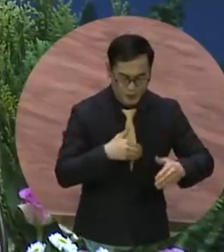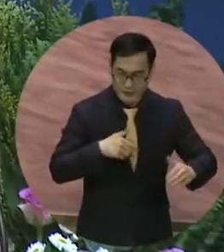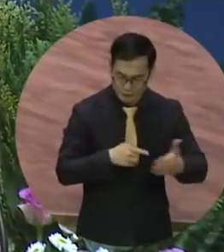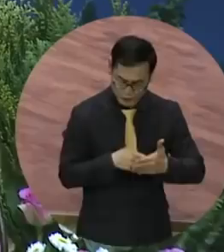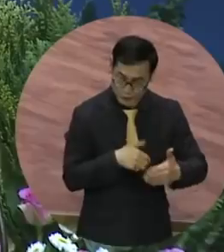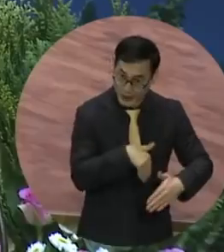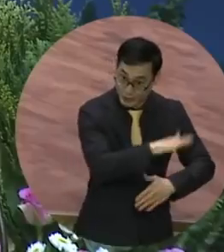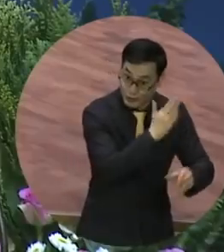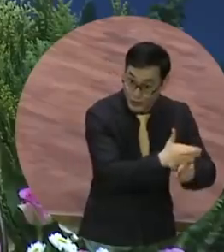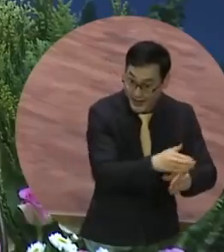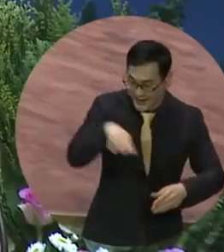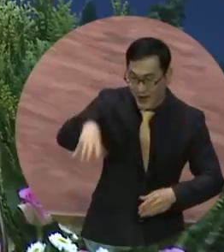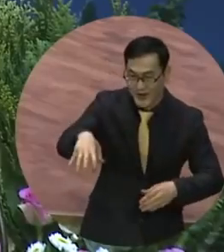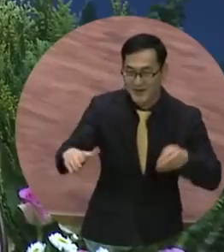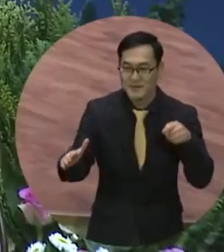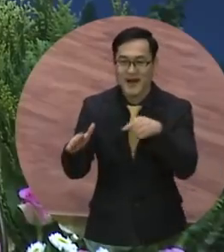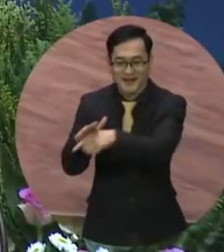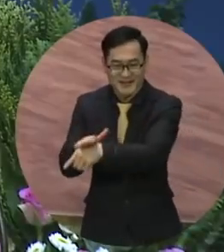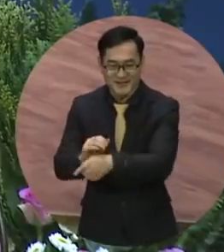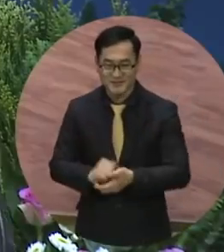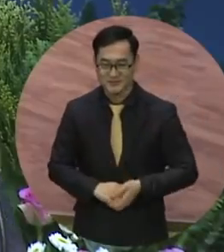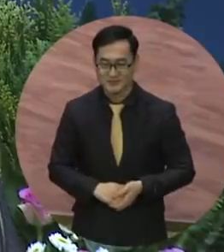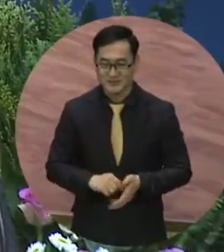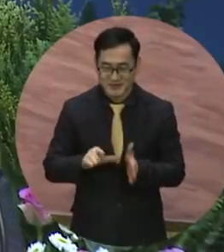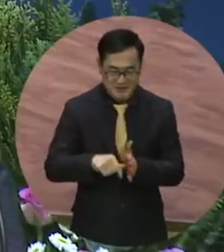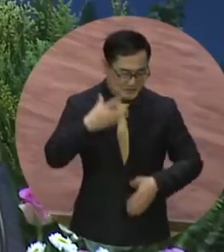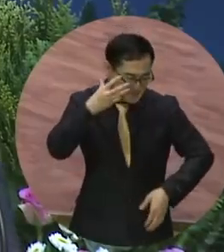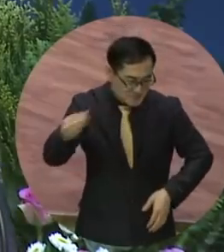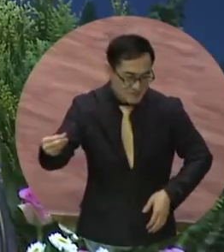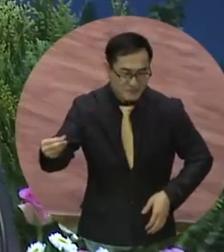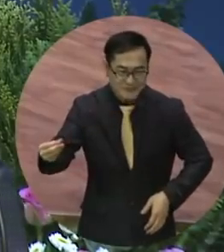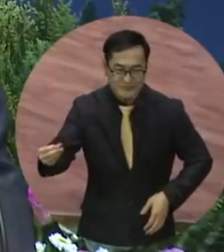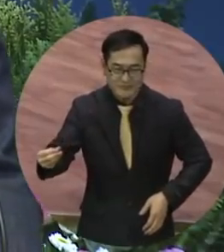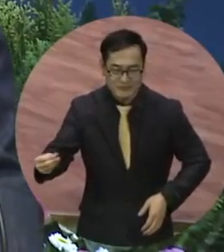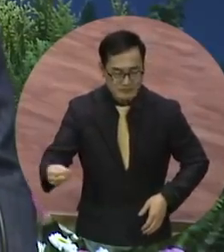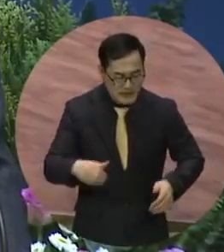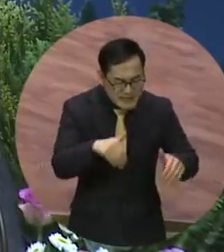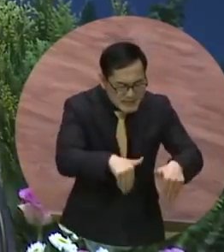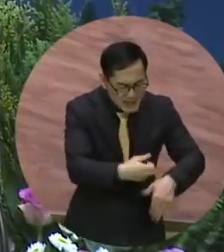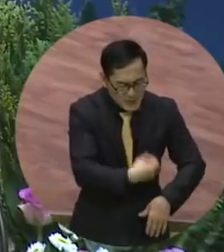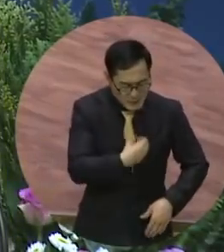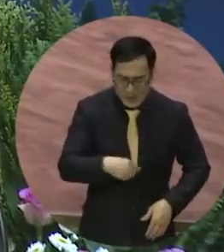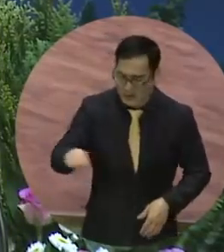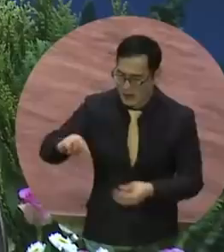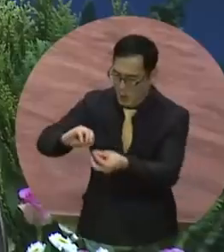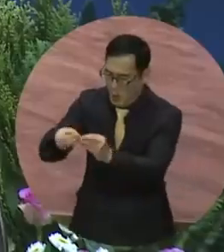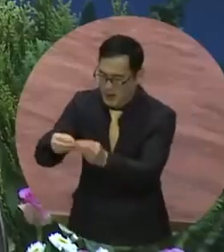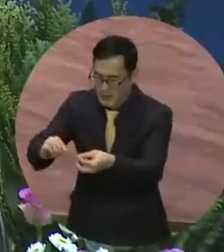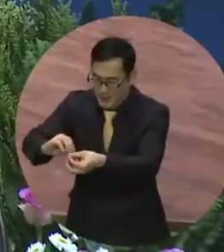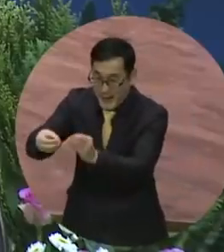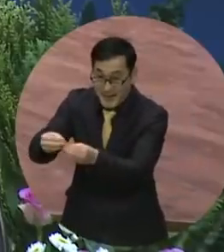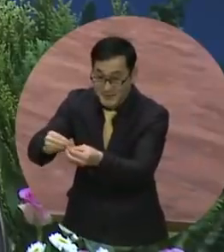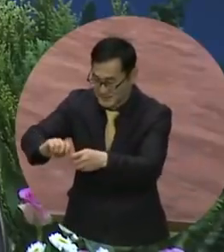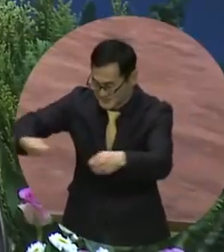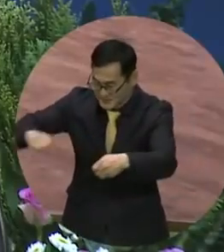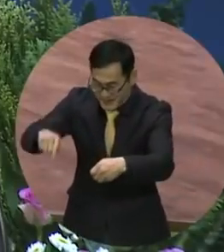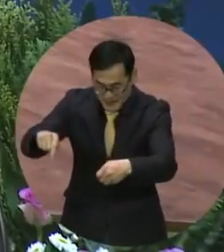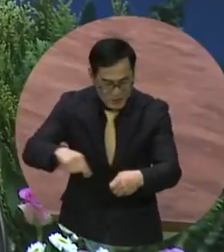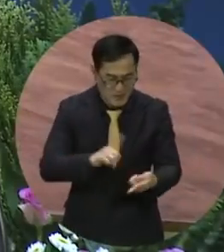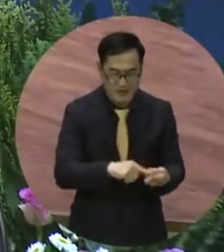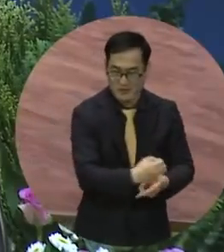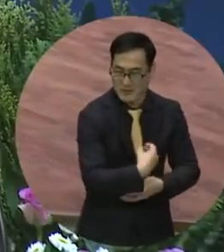고르디움에 도착을 했어요. 그때 이 신하가 고르디우스의 매듭에 대해서 이 이야기를